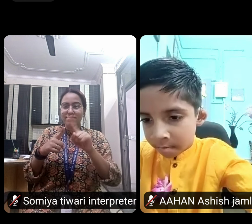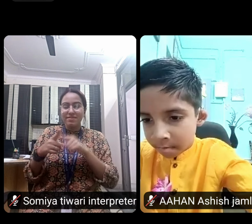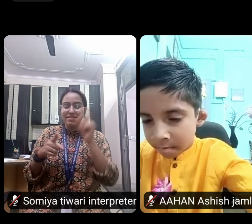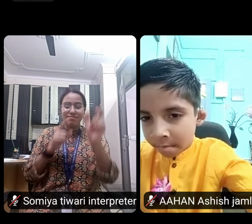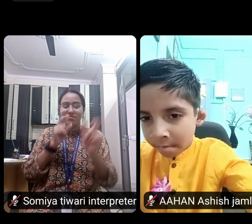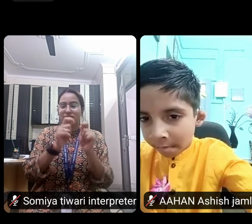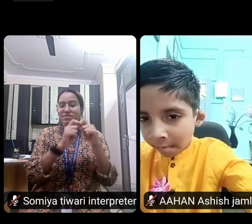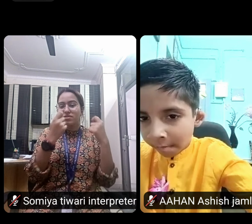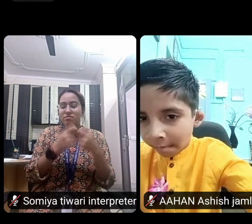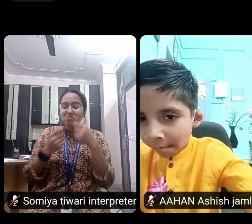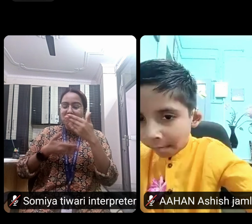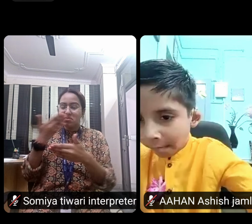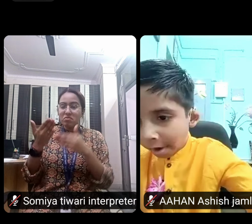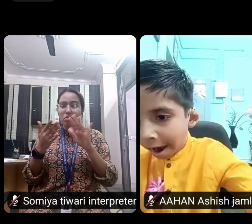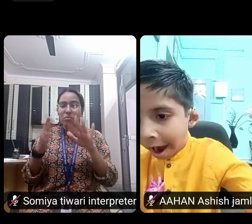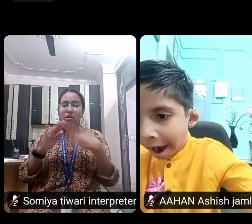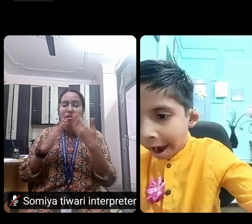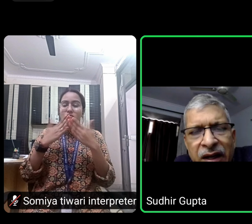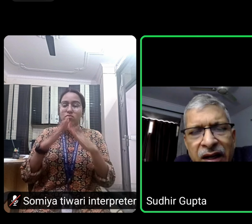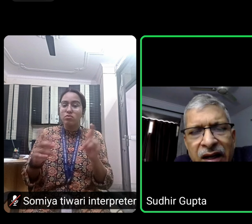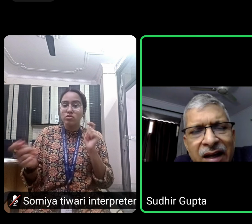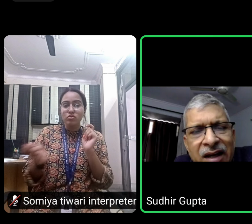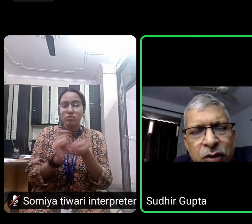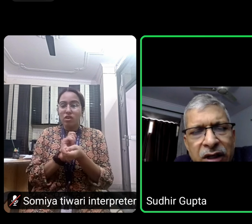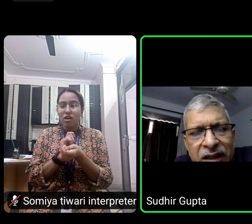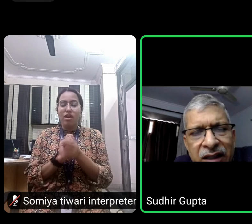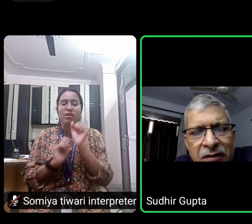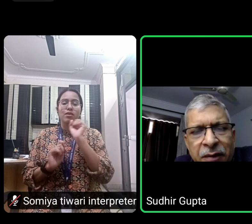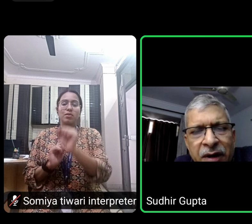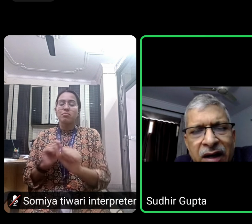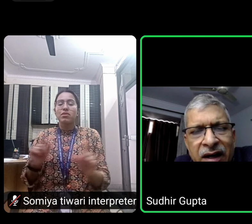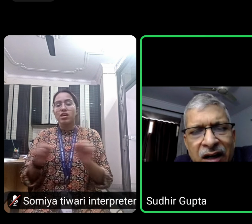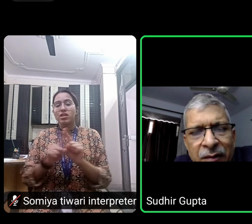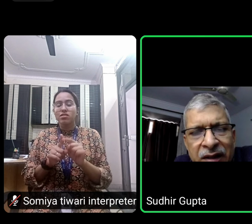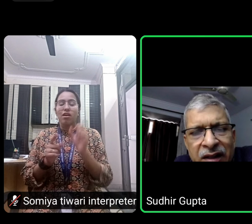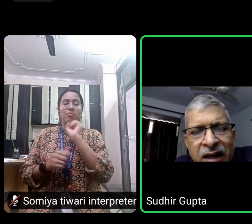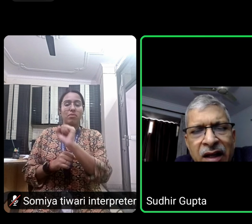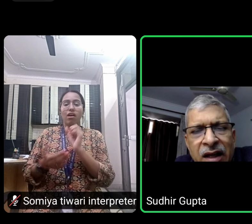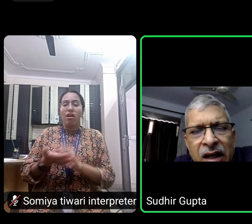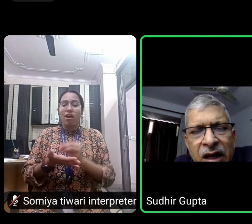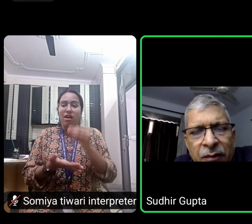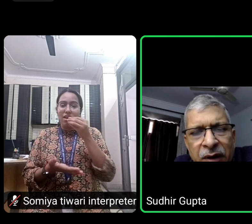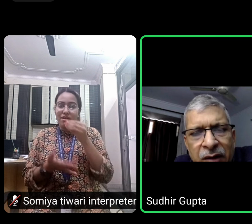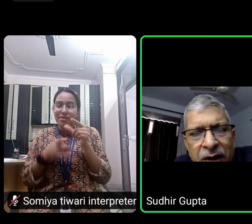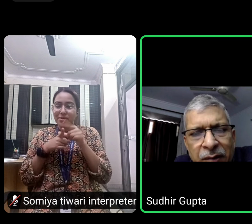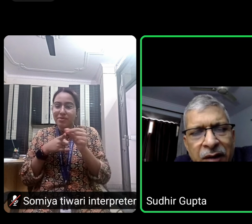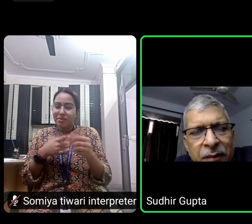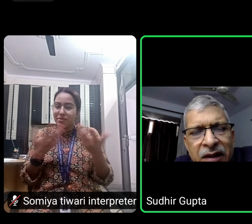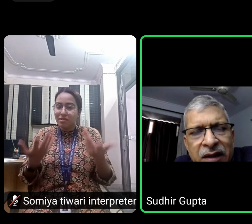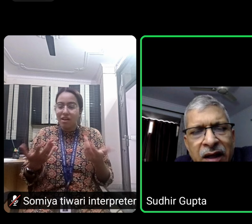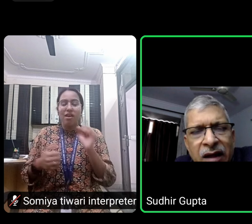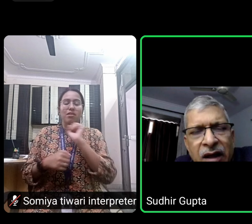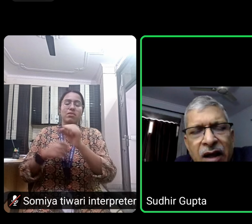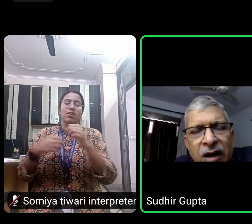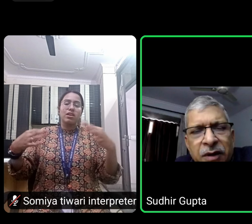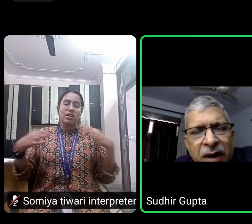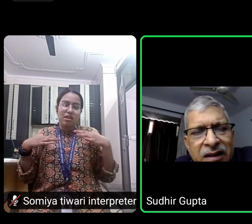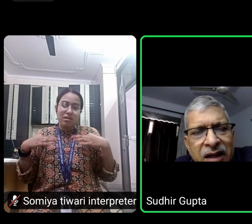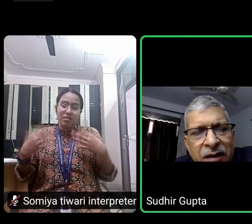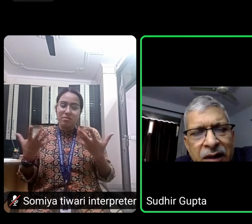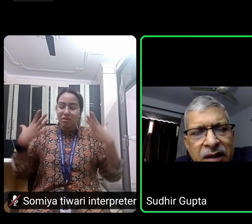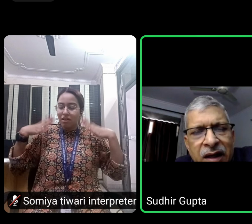हैं तो उसके बाद वो एटलीस्ट अपने लायक हो जाते हैं, मतलब अपना खाना खा पाते हैं, अपना कपड़ा पहन पाते हैं,